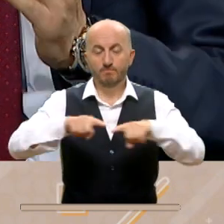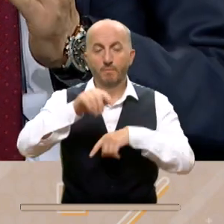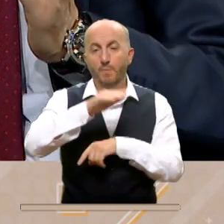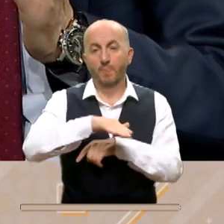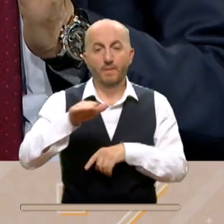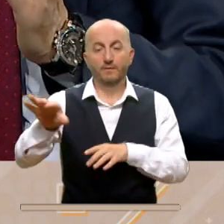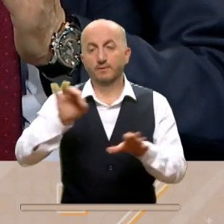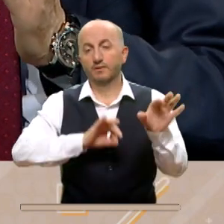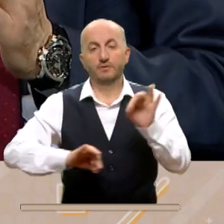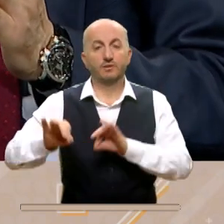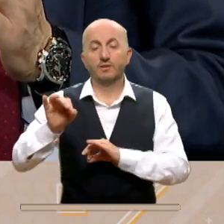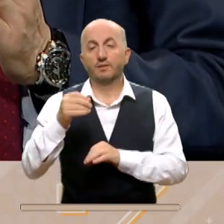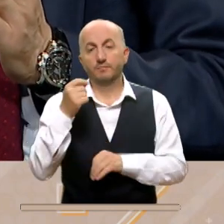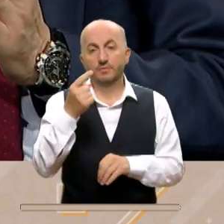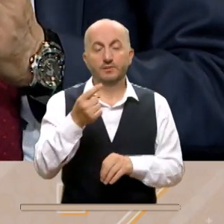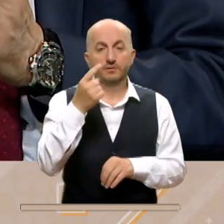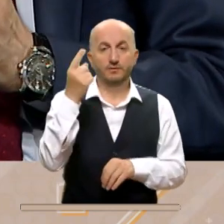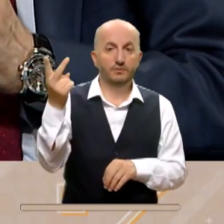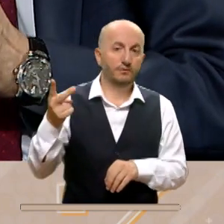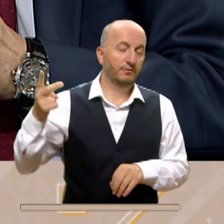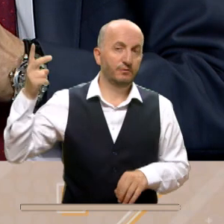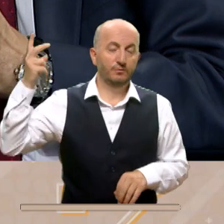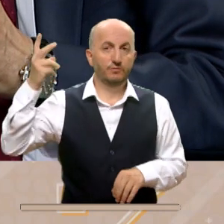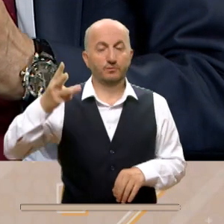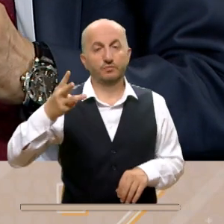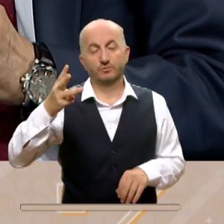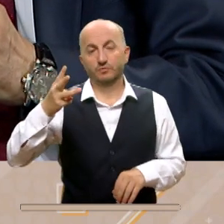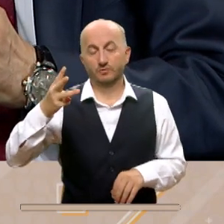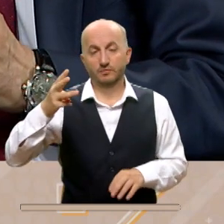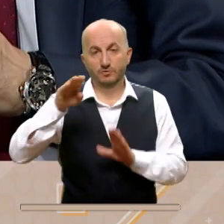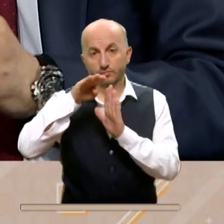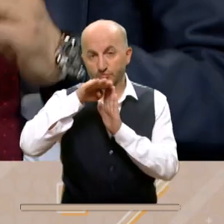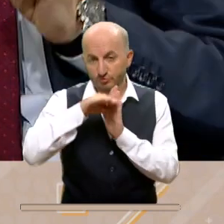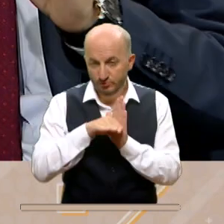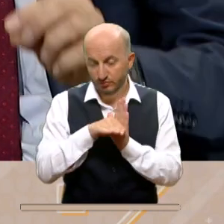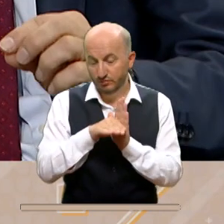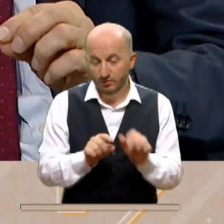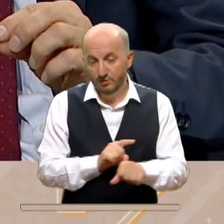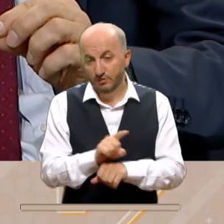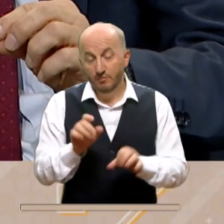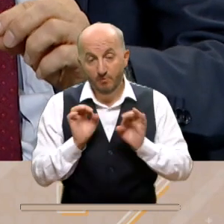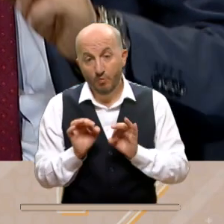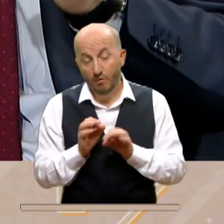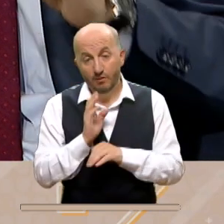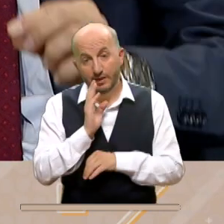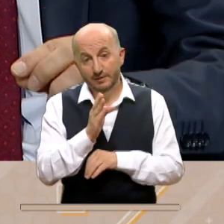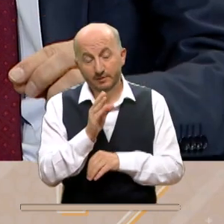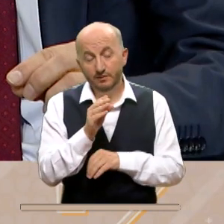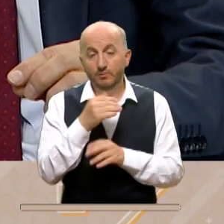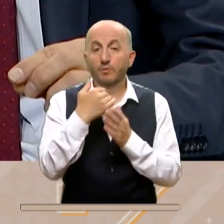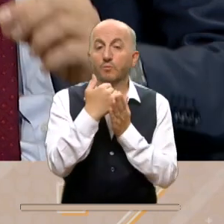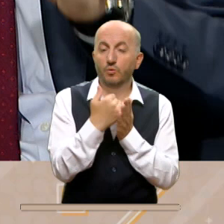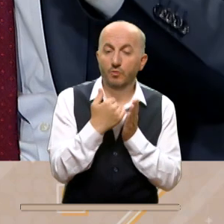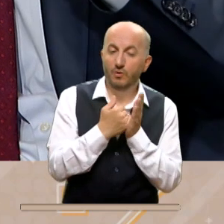öğrencilerimizin tercihlerini 1, 2, 3 şıkka indirdiklerinde muhakkak gidip o